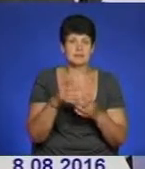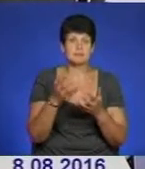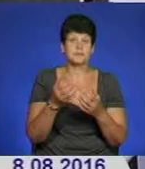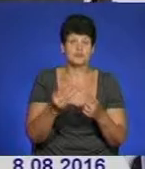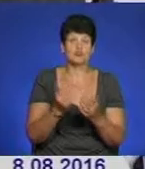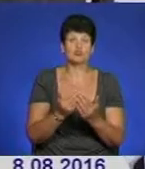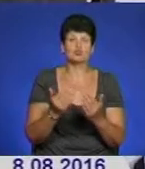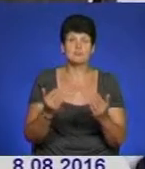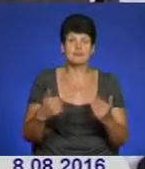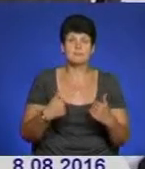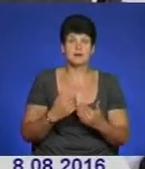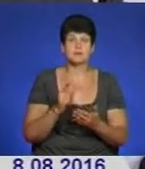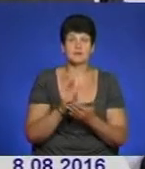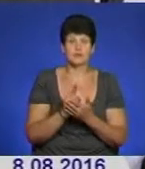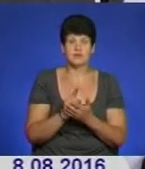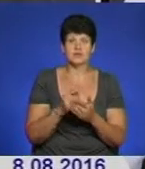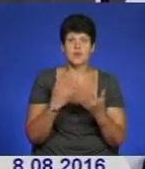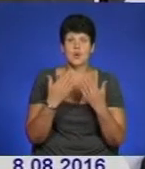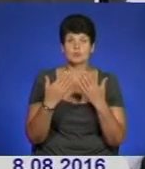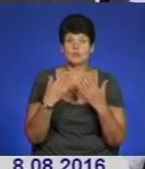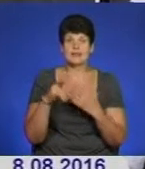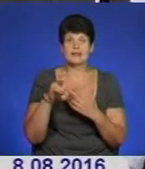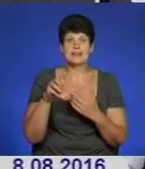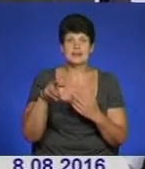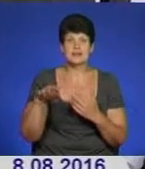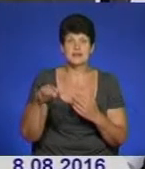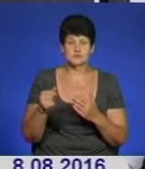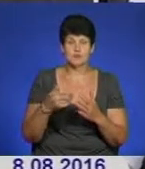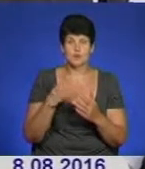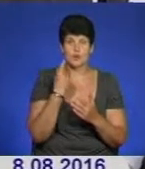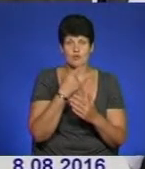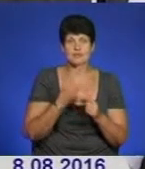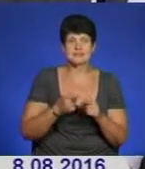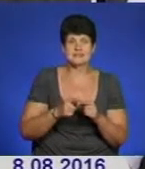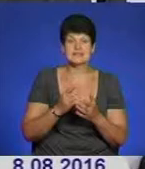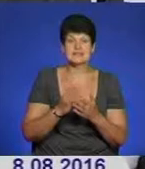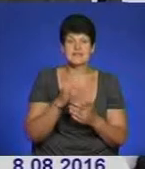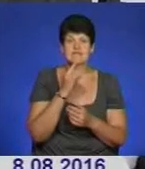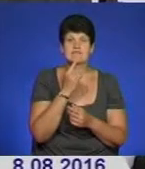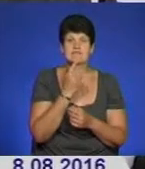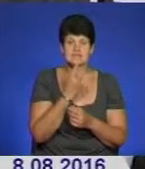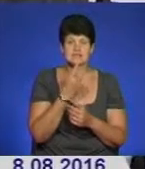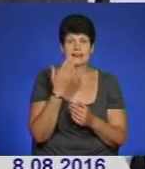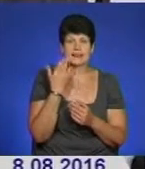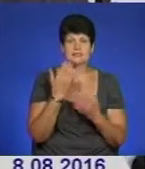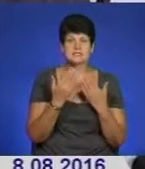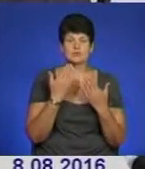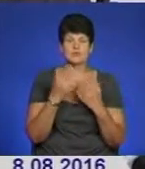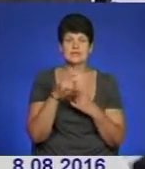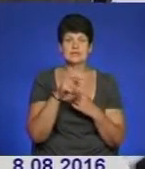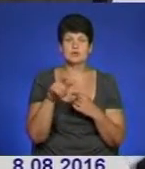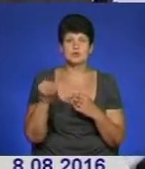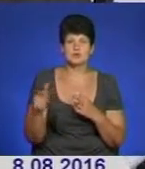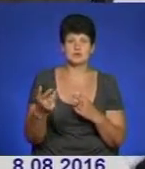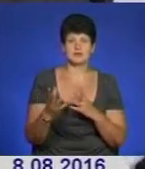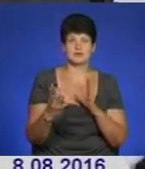в музеї ми маємо розмовляти лемківською мовою. Ясна річ, що це дається дуже важко, тому що легше спілкуватися з тими людьми, які до